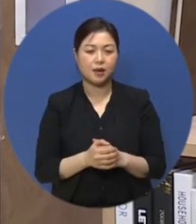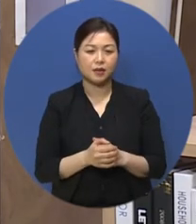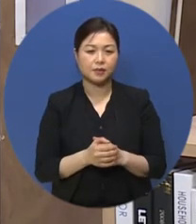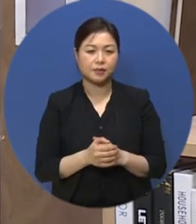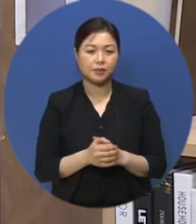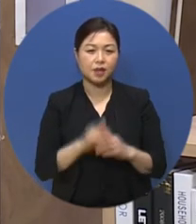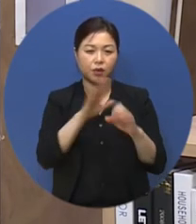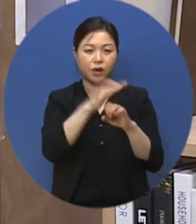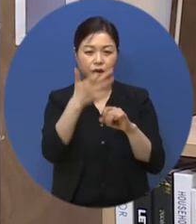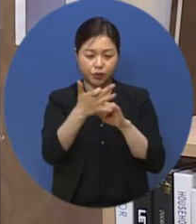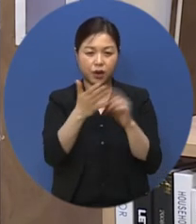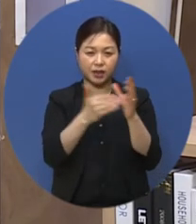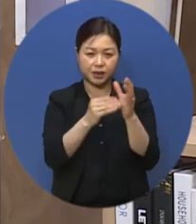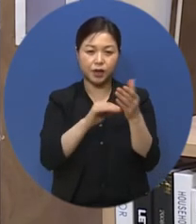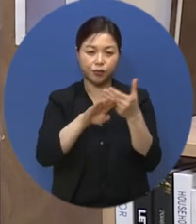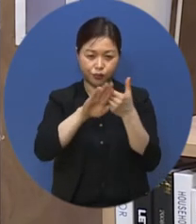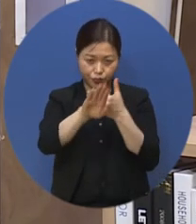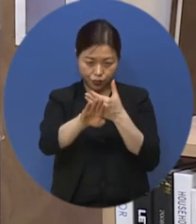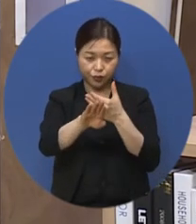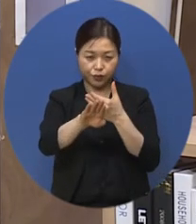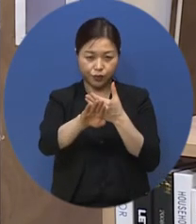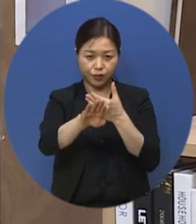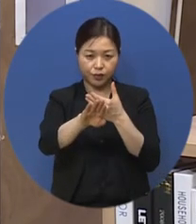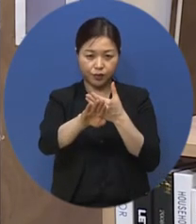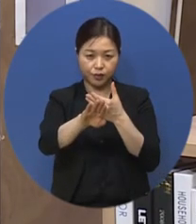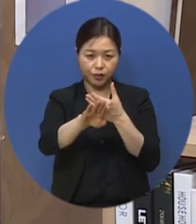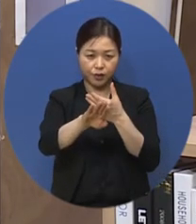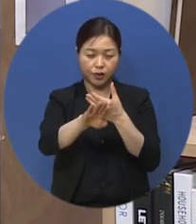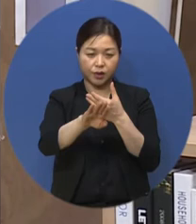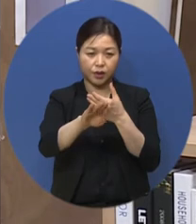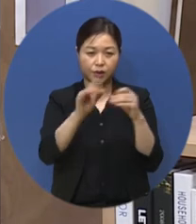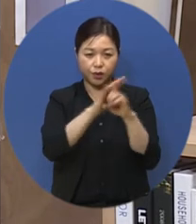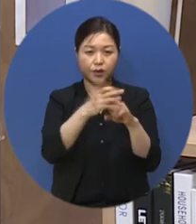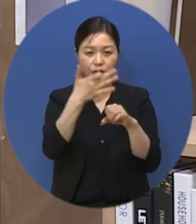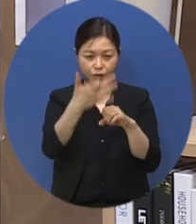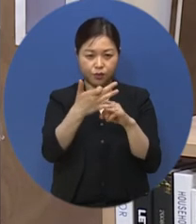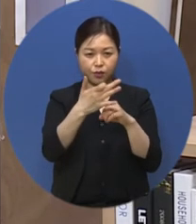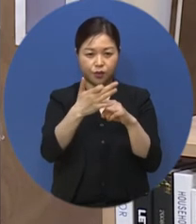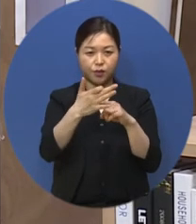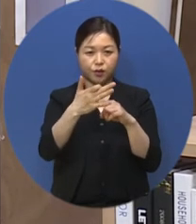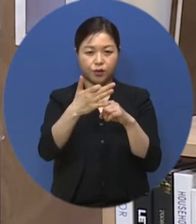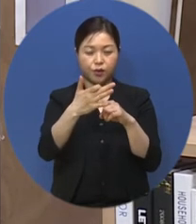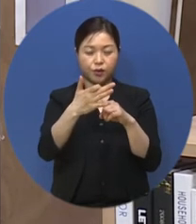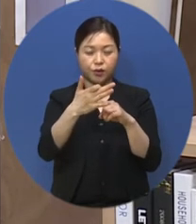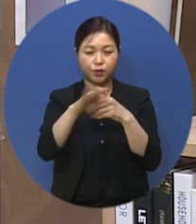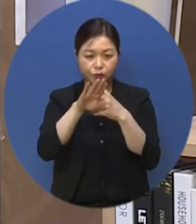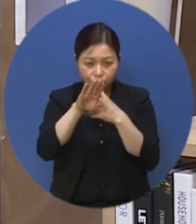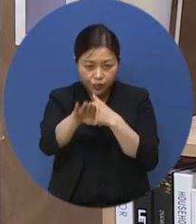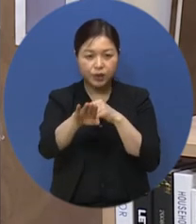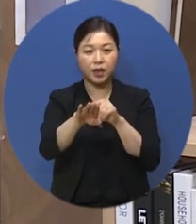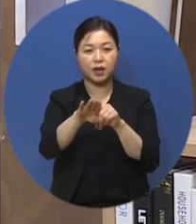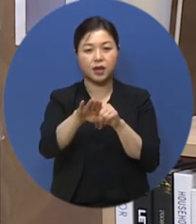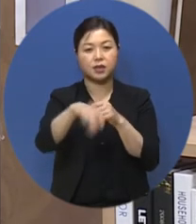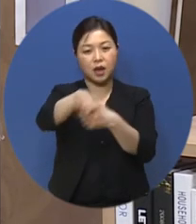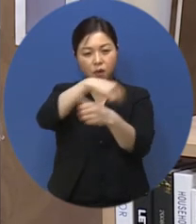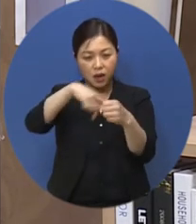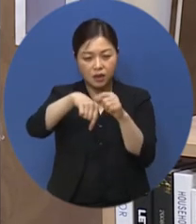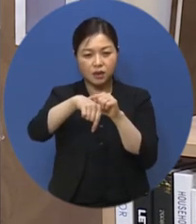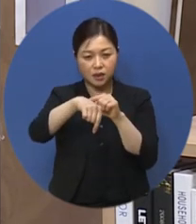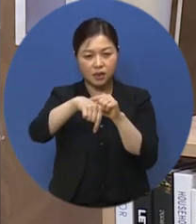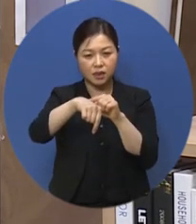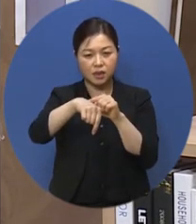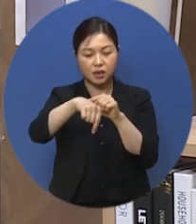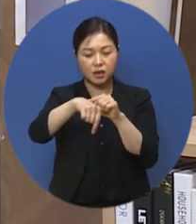그 종식된 그 후에 코로나19 이후에 그 상황에 대비한 또 여러 뭐